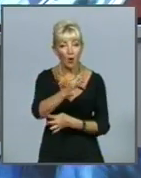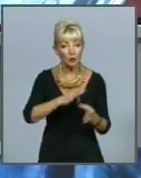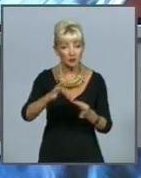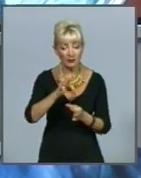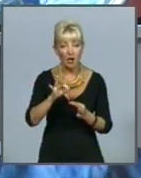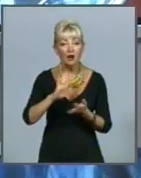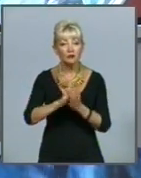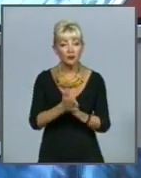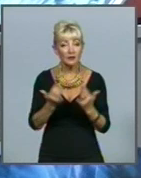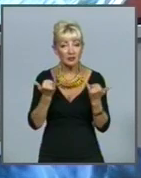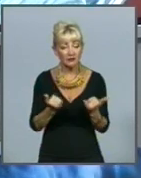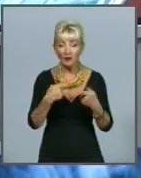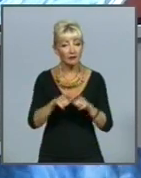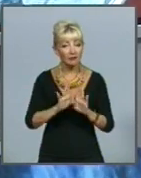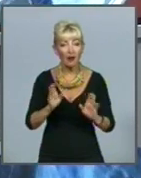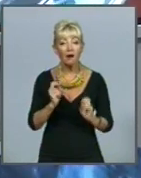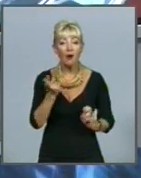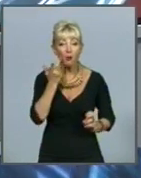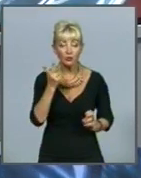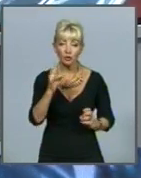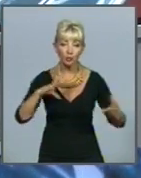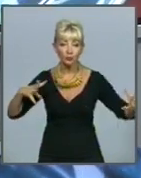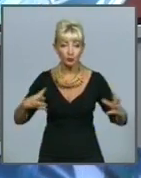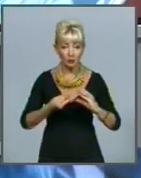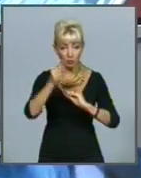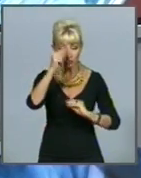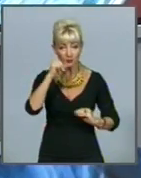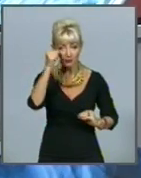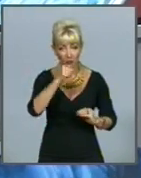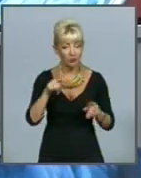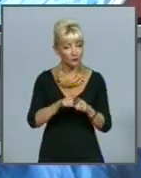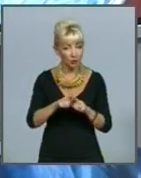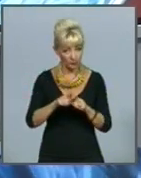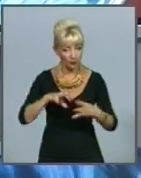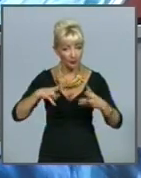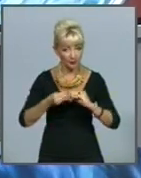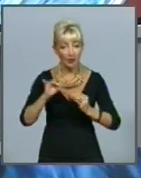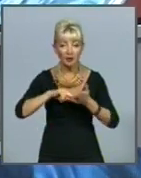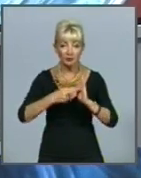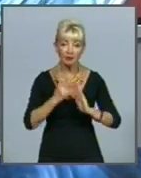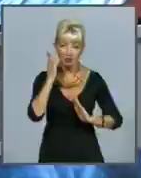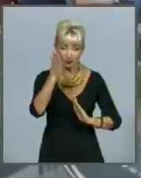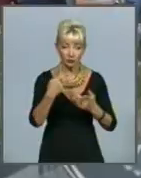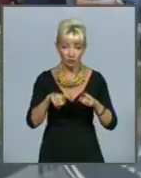не так, як зазвичай, але підсумки навчального року там все одно підбили та планами на майбутнє також поділилися.